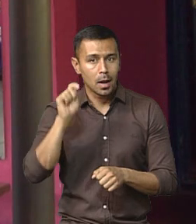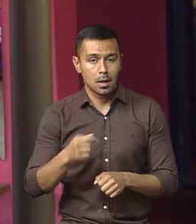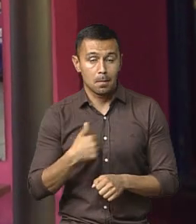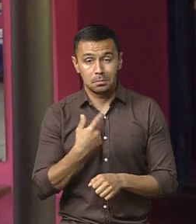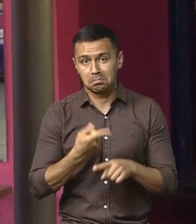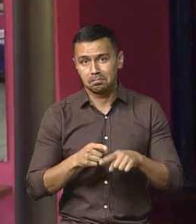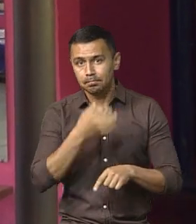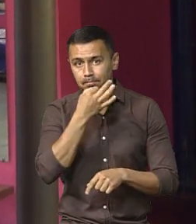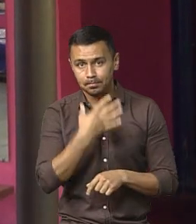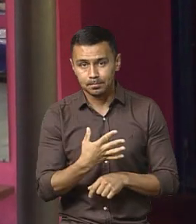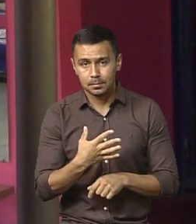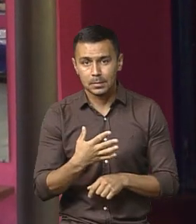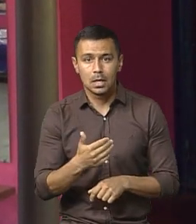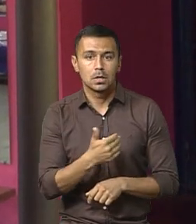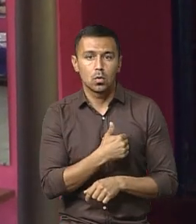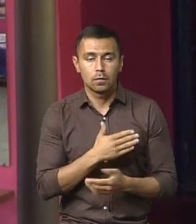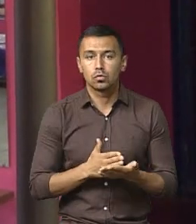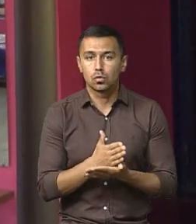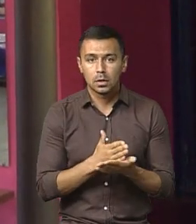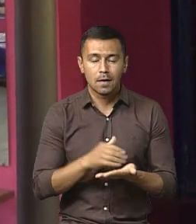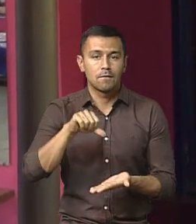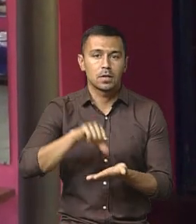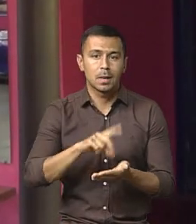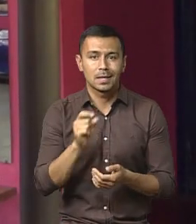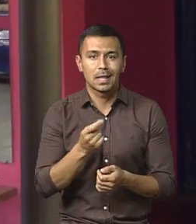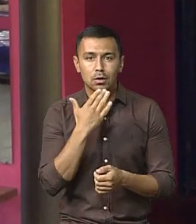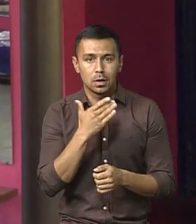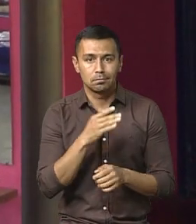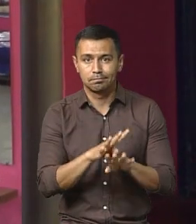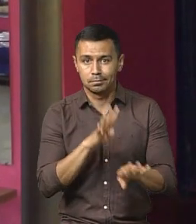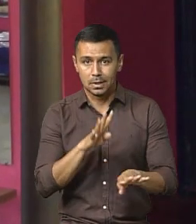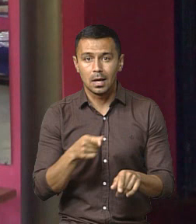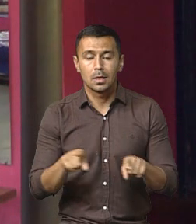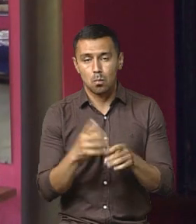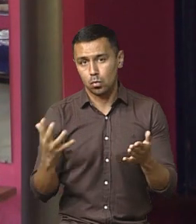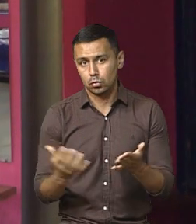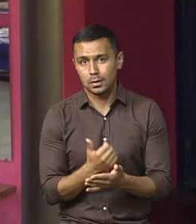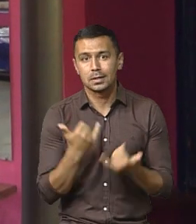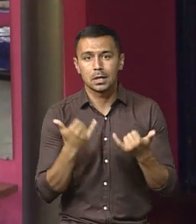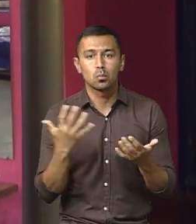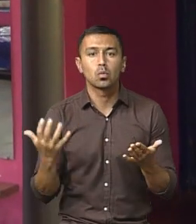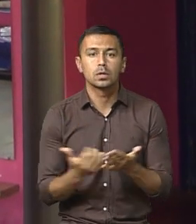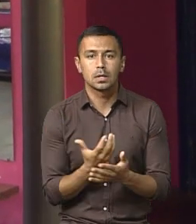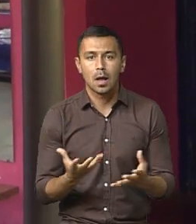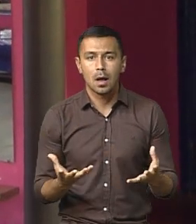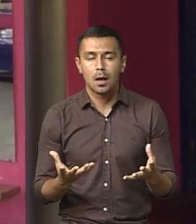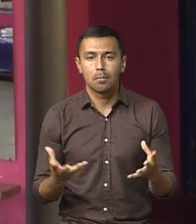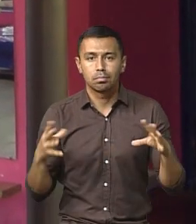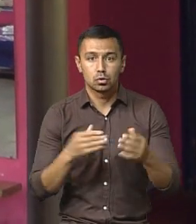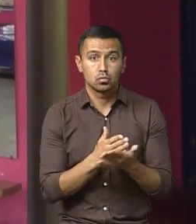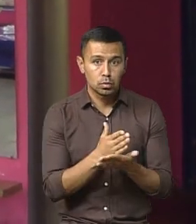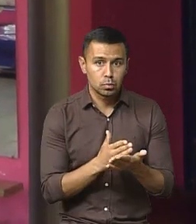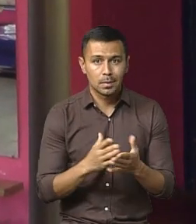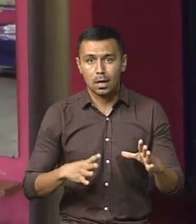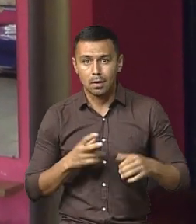мені сподобалося, захотів служити, виступати за Національну гвардію, і так і вийшло. Зараз виходить поєднувати службу з